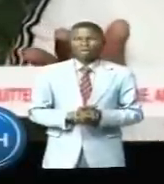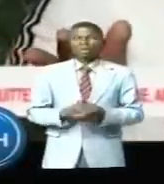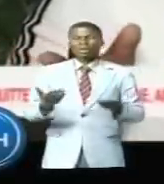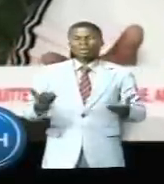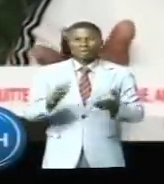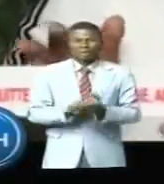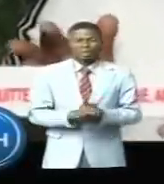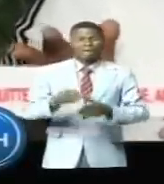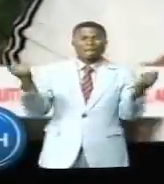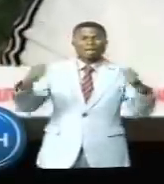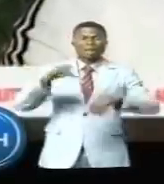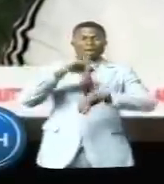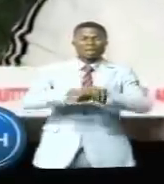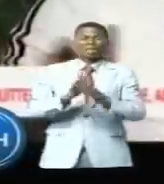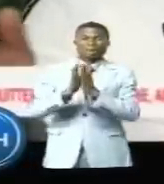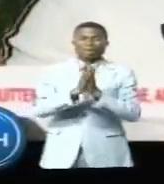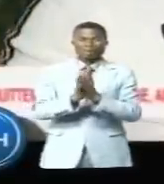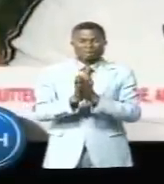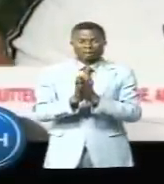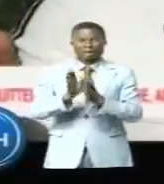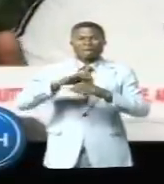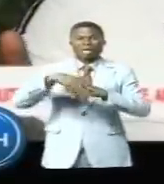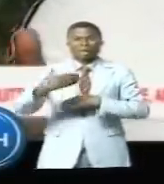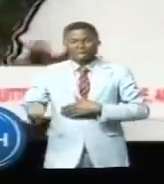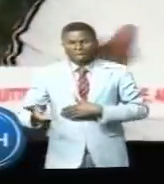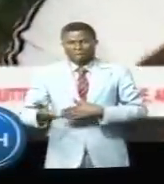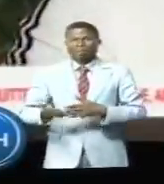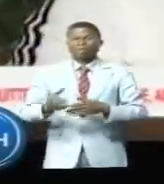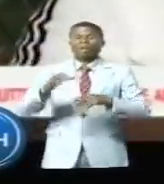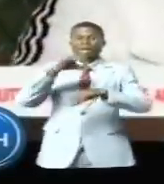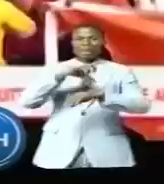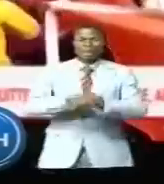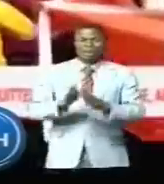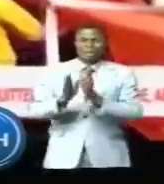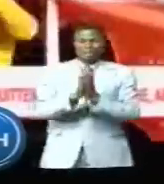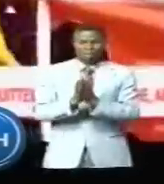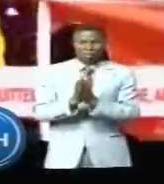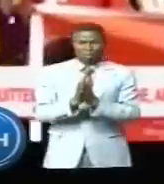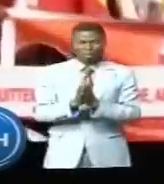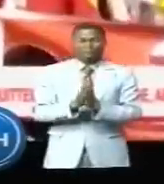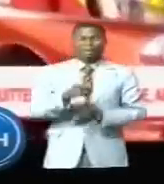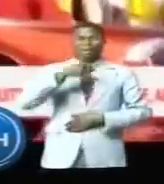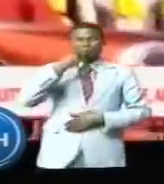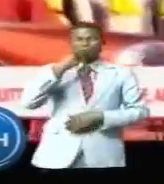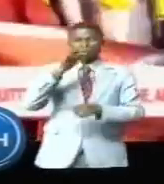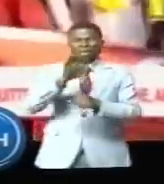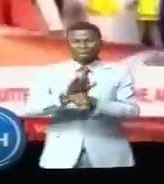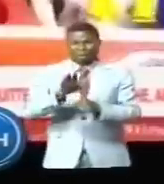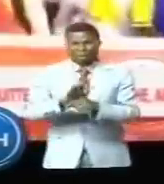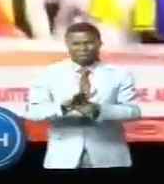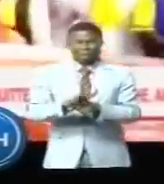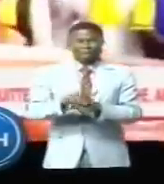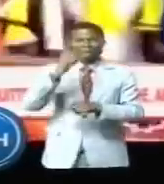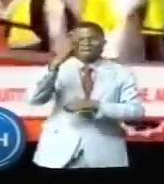son arrestation et après son arrestation. Donc j'ai géré le parti pendant plus d'une